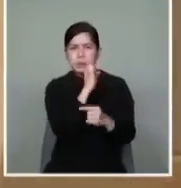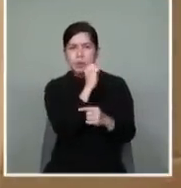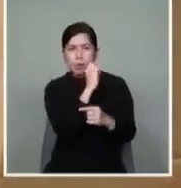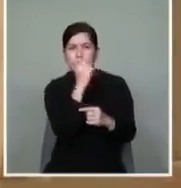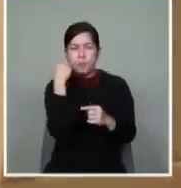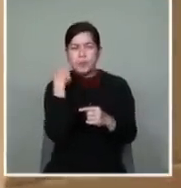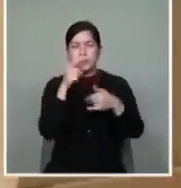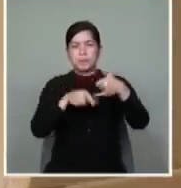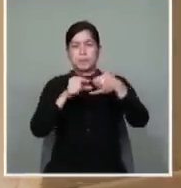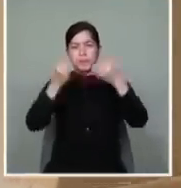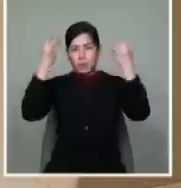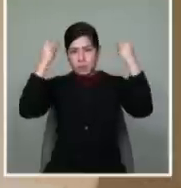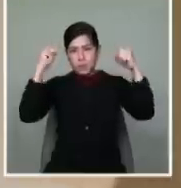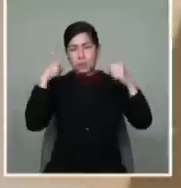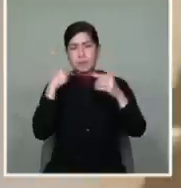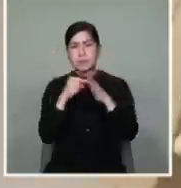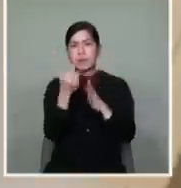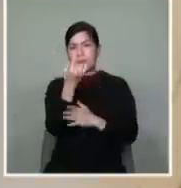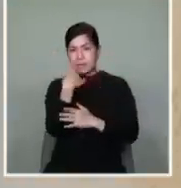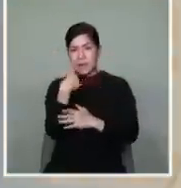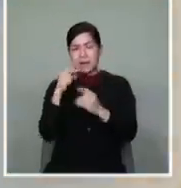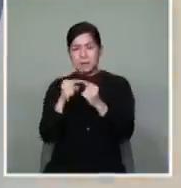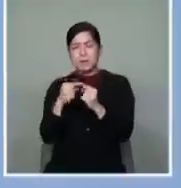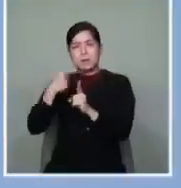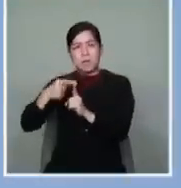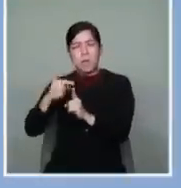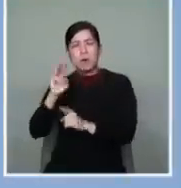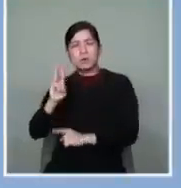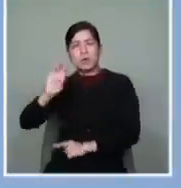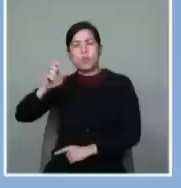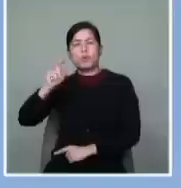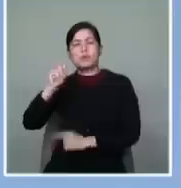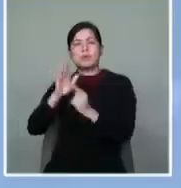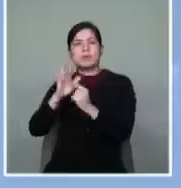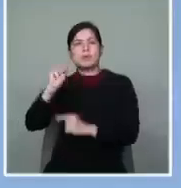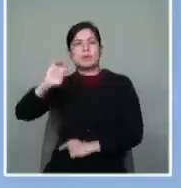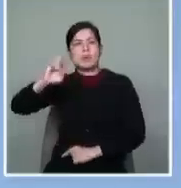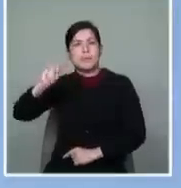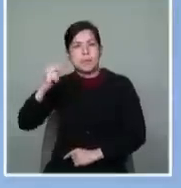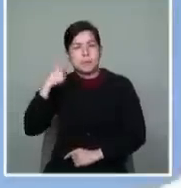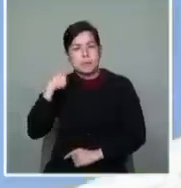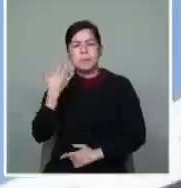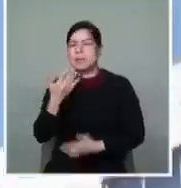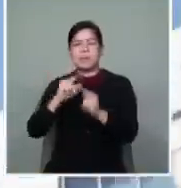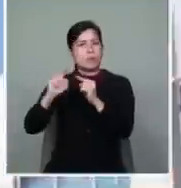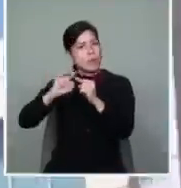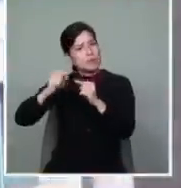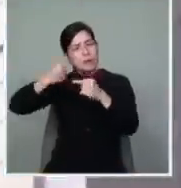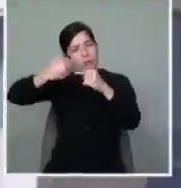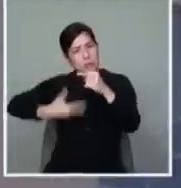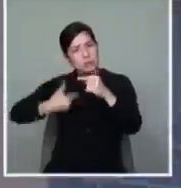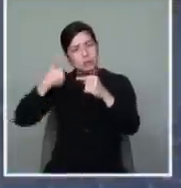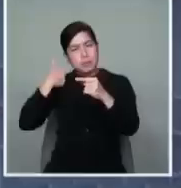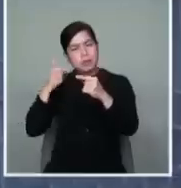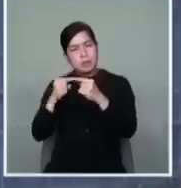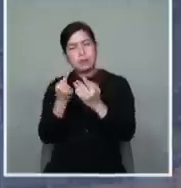นี้ทรัมป์ก็ยังกินยาและวิตามินเสริมอีกหลายตัวอยู่แล้วเป็นประจำทุกวันไม่ว่าจะเป็นซิงค์วิตามิน E ยาฟอร์โม